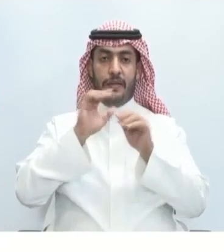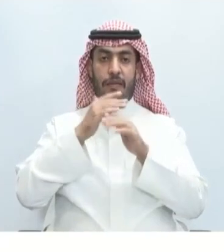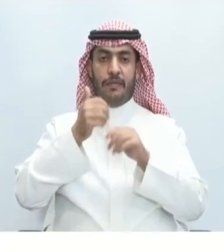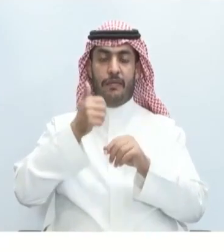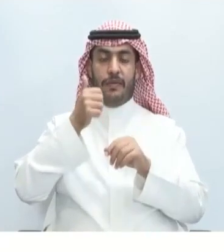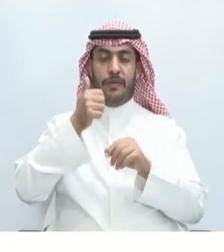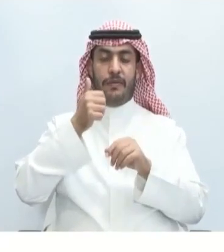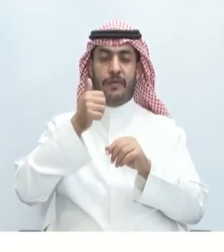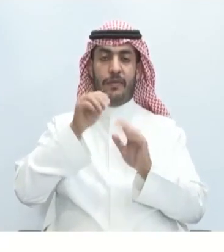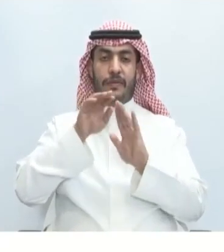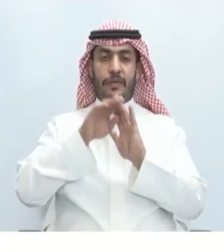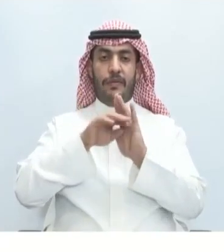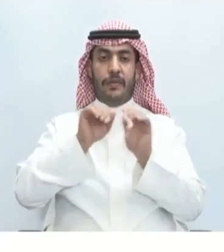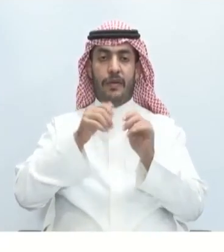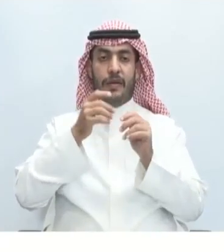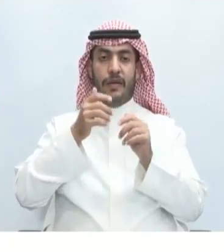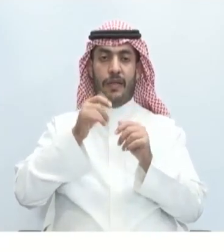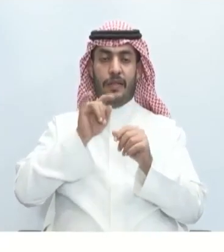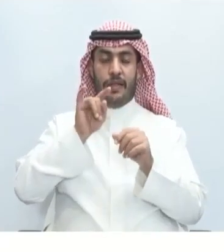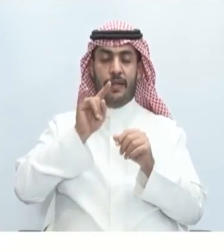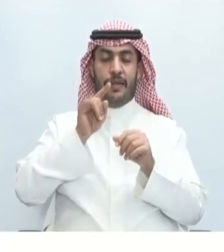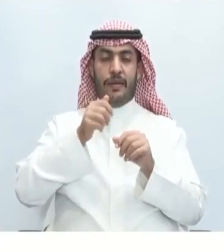سنحدد ان لدينا اعداد